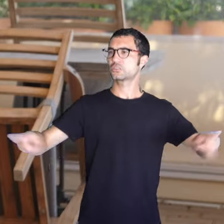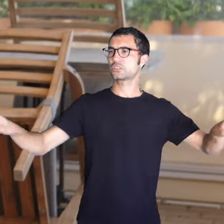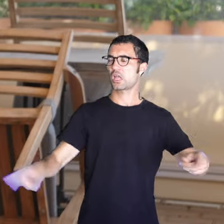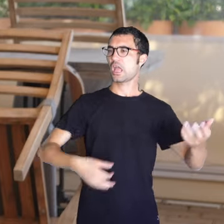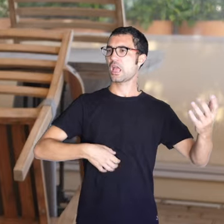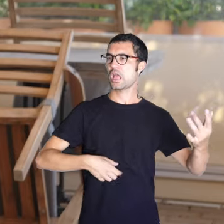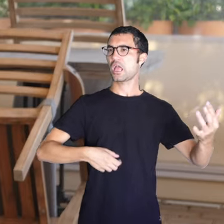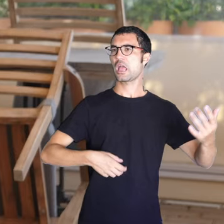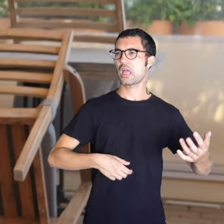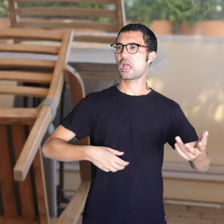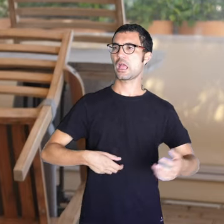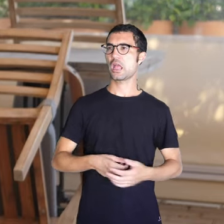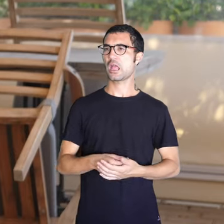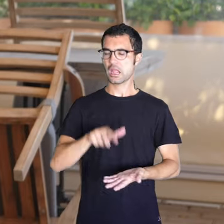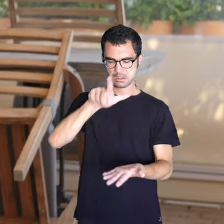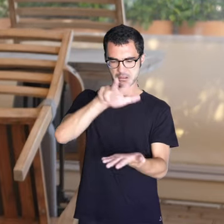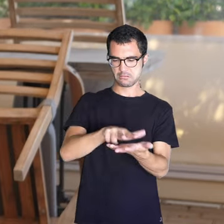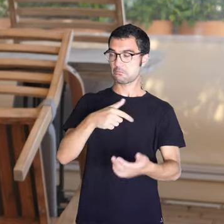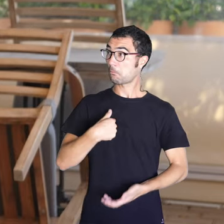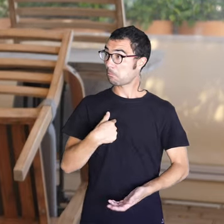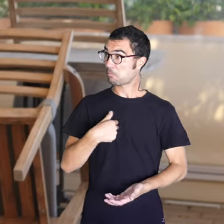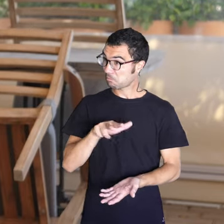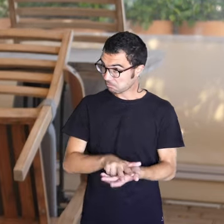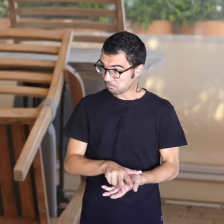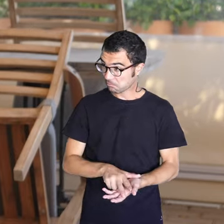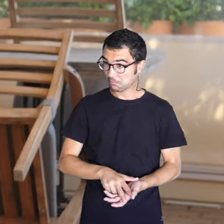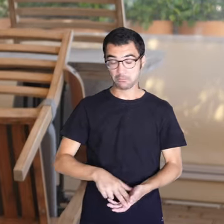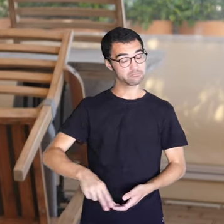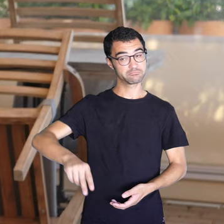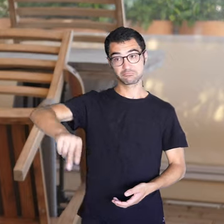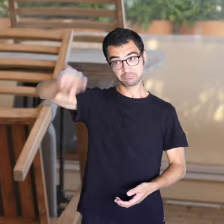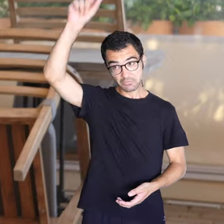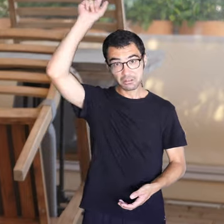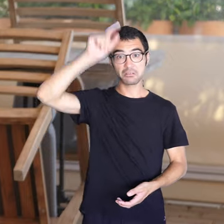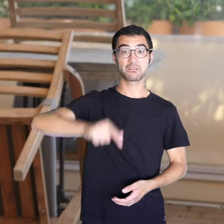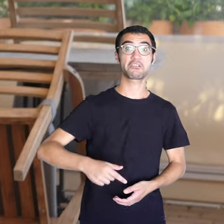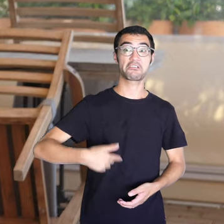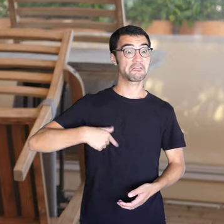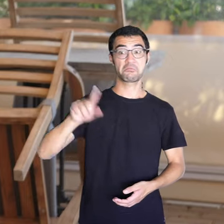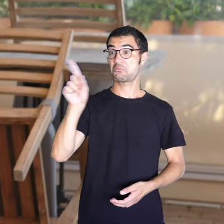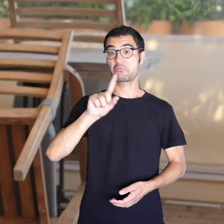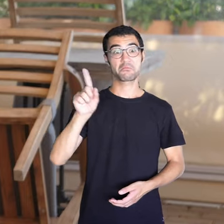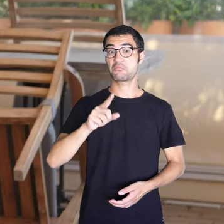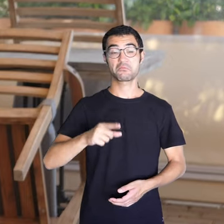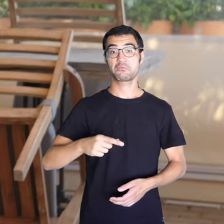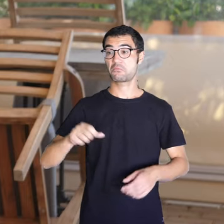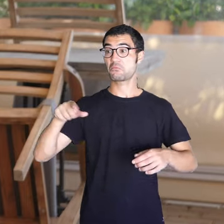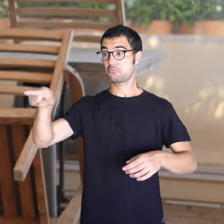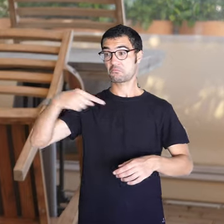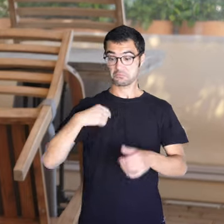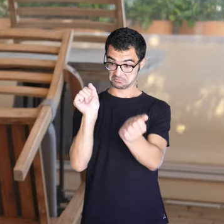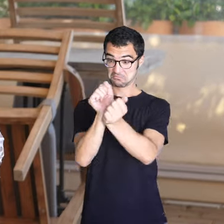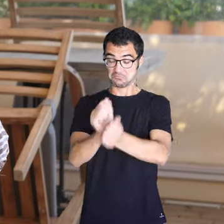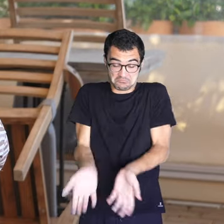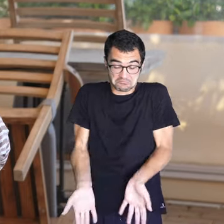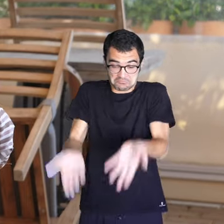I no sento bé, queda bé. Diu, ai, no, dic, escoltau, si me voleu tancar, me tancau. Però jo